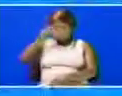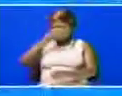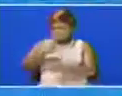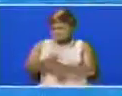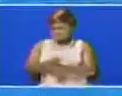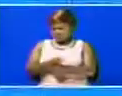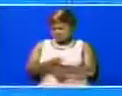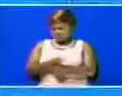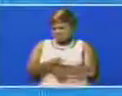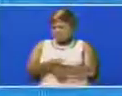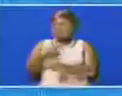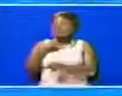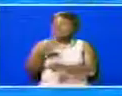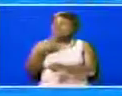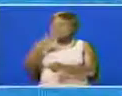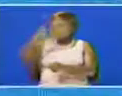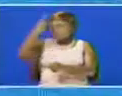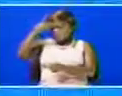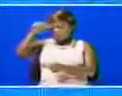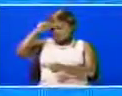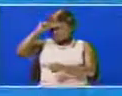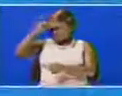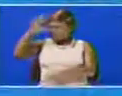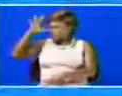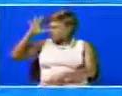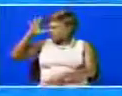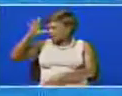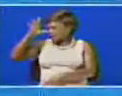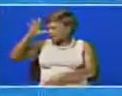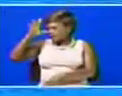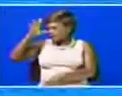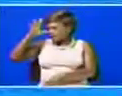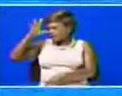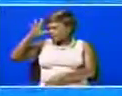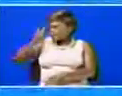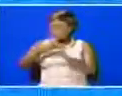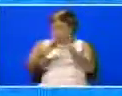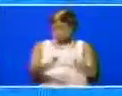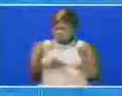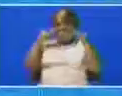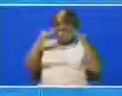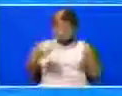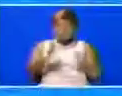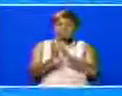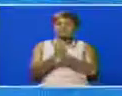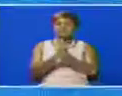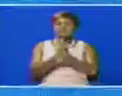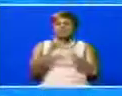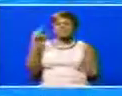serikali. Muungano wa wazazi nchini ukisema serikali inawachezea shere. Mwanahabari wetu Nicholas Sombua anaangazia taarifa hii kwa